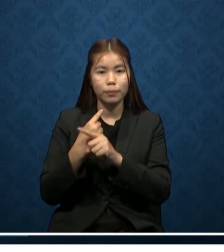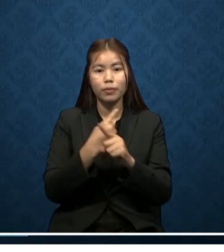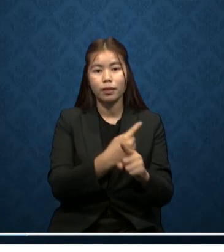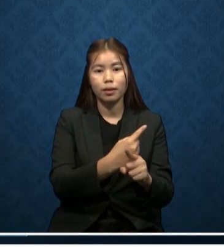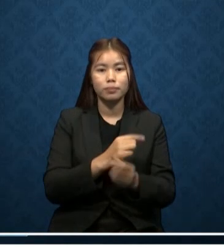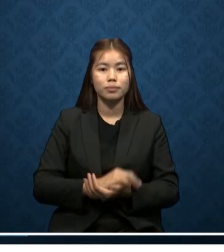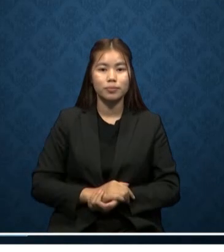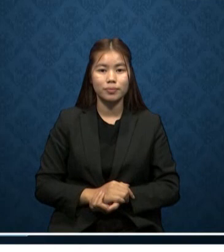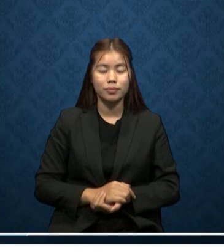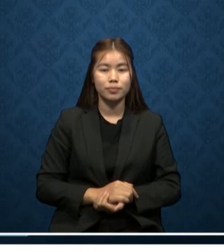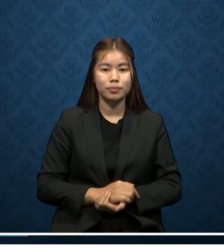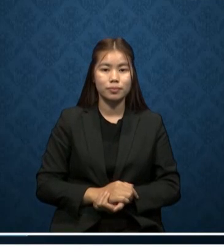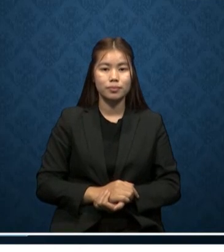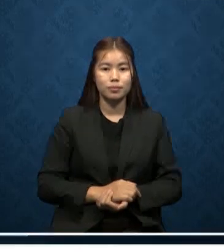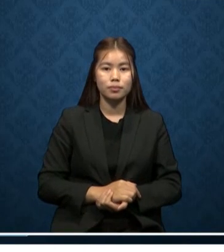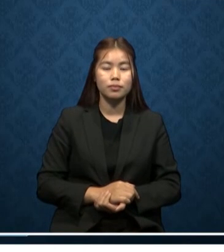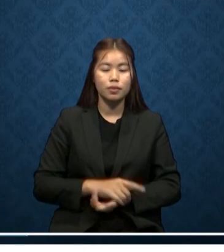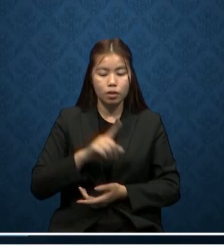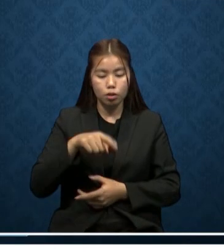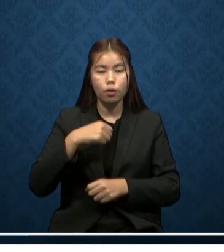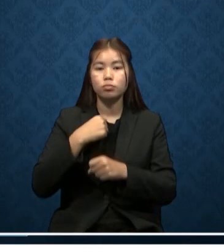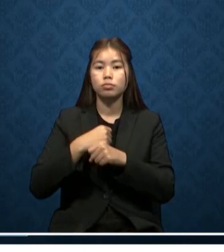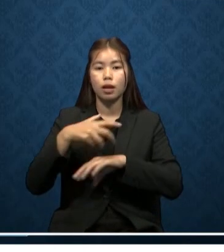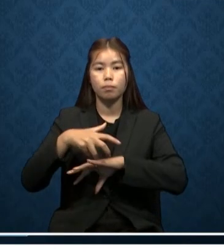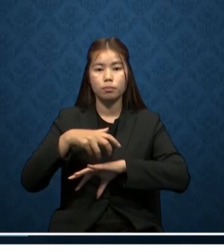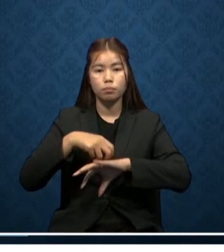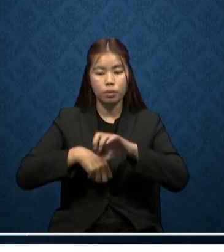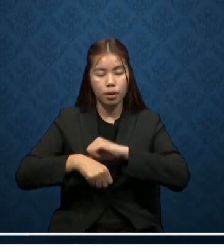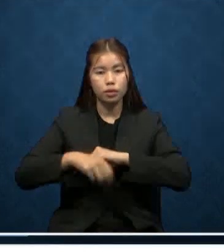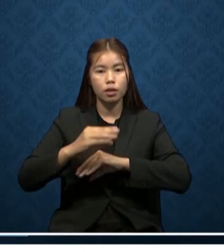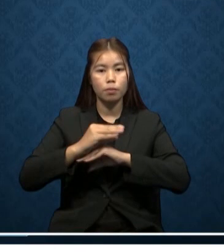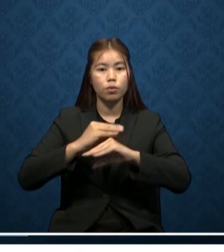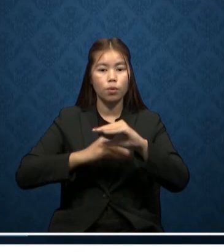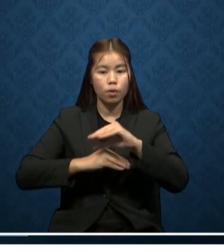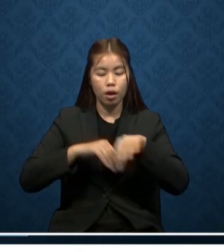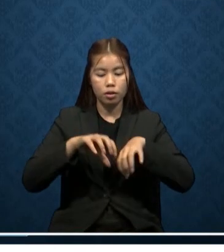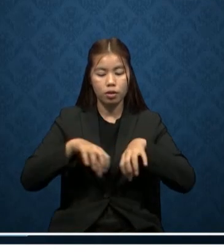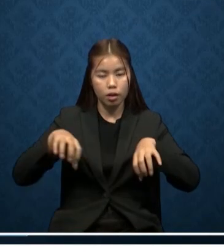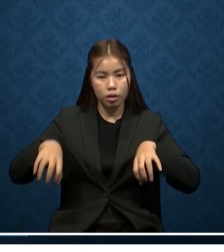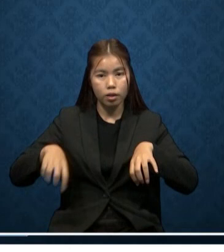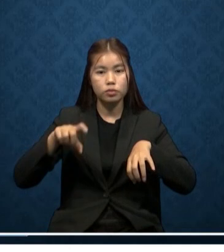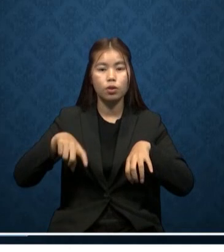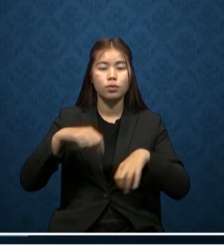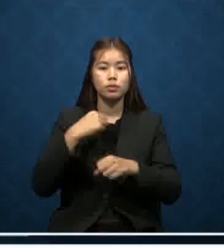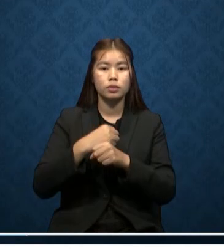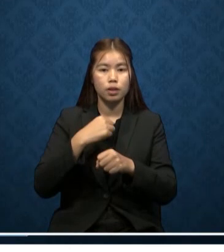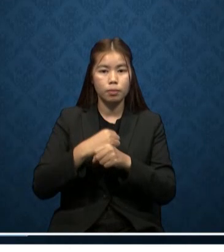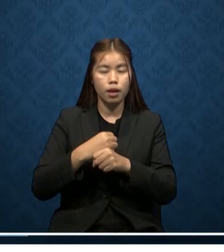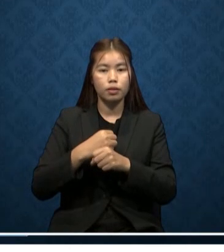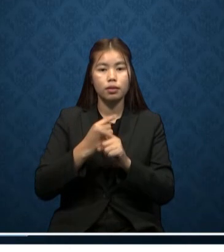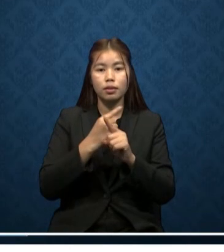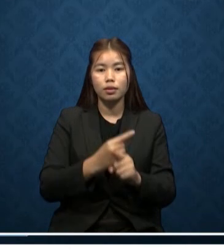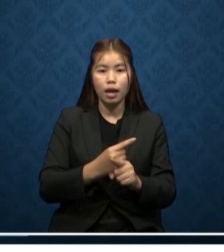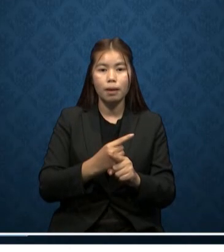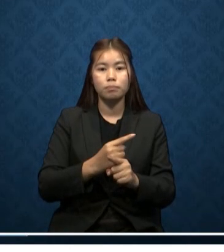นั้นก็ก็ควรดำเนินการตามให้หน่วยงานที่ดำเนินการต้องดำเนินการตามภารกิจ